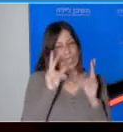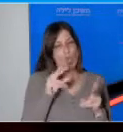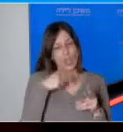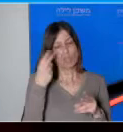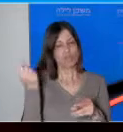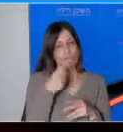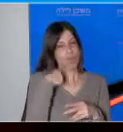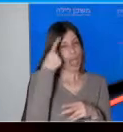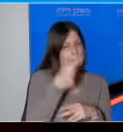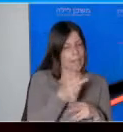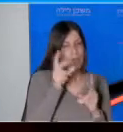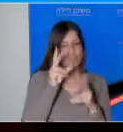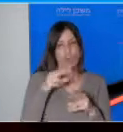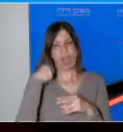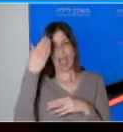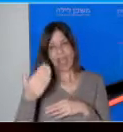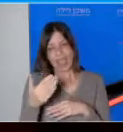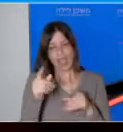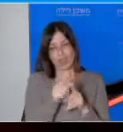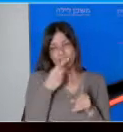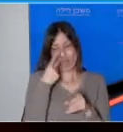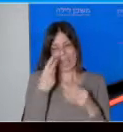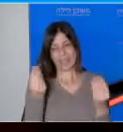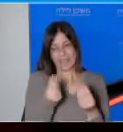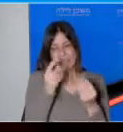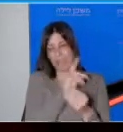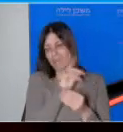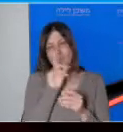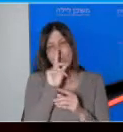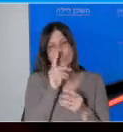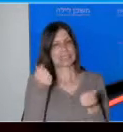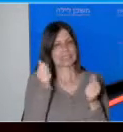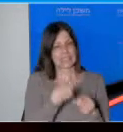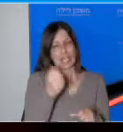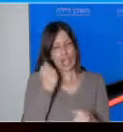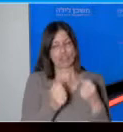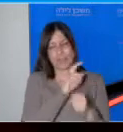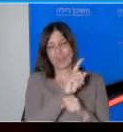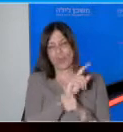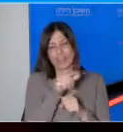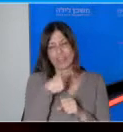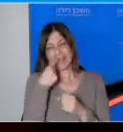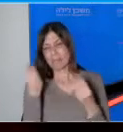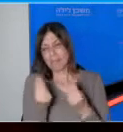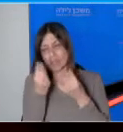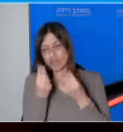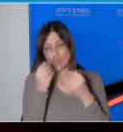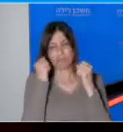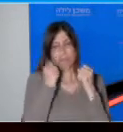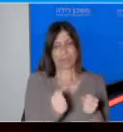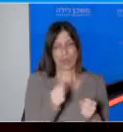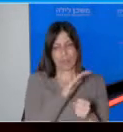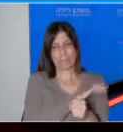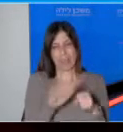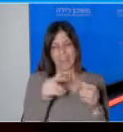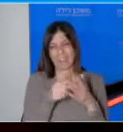בשבוע הבא, זה יכול להיות אחרי. כמו שאתה רואה, הדברים אף פעם לא סגורים. מאוד קשה בתקופה הזו להגיד משהו בביטחון מוחלט,